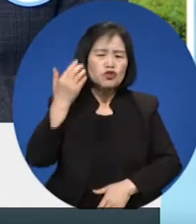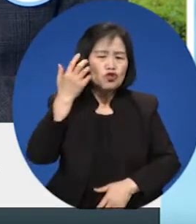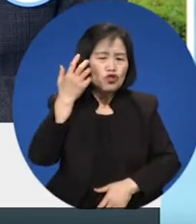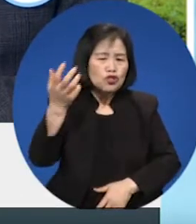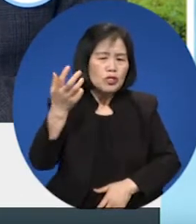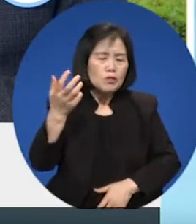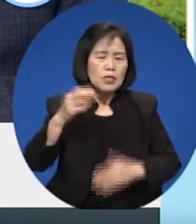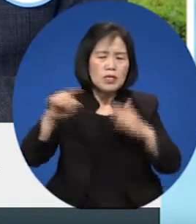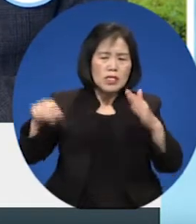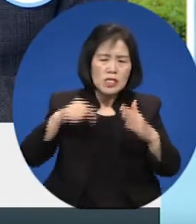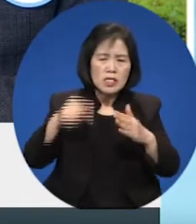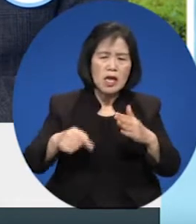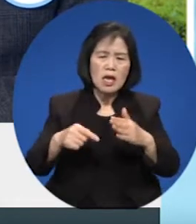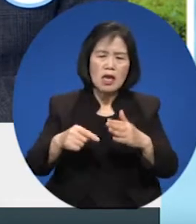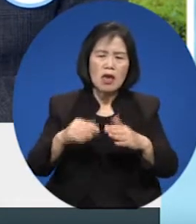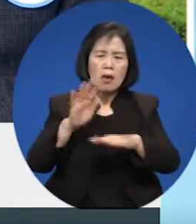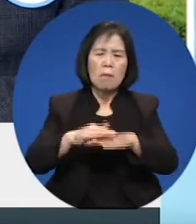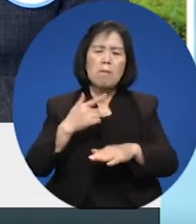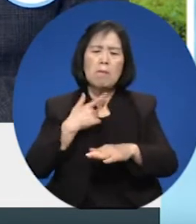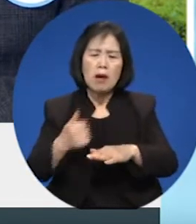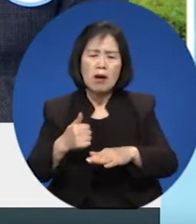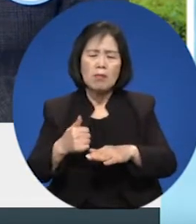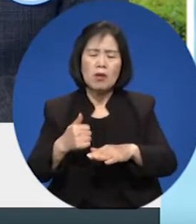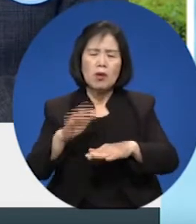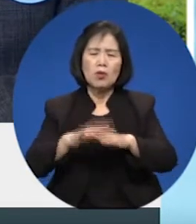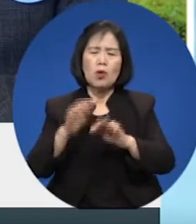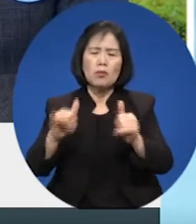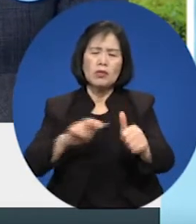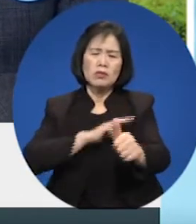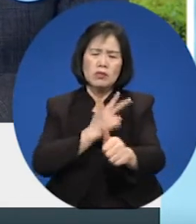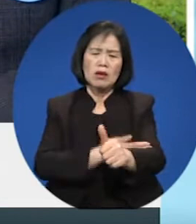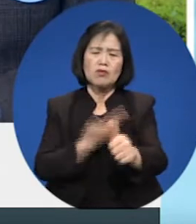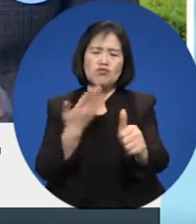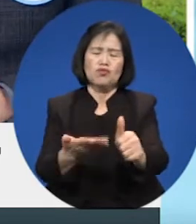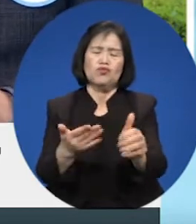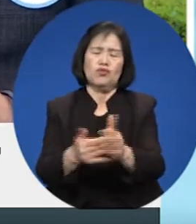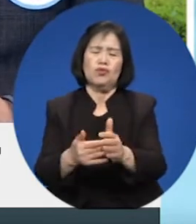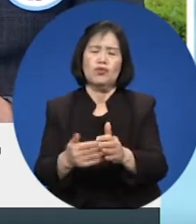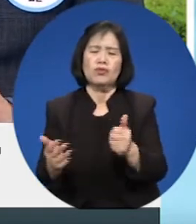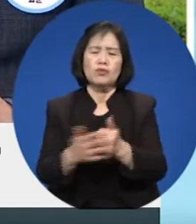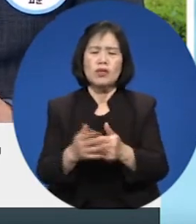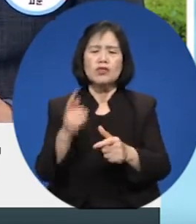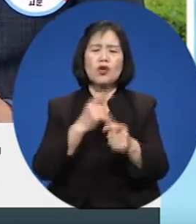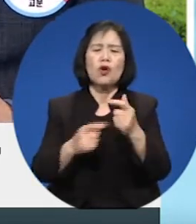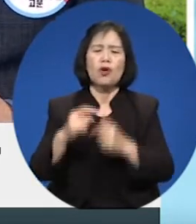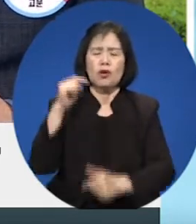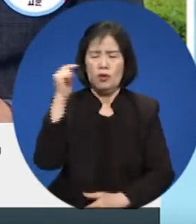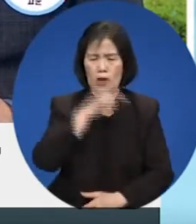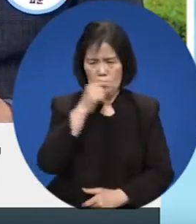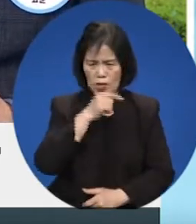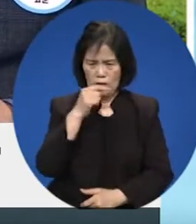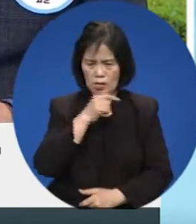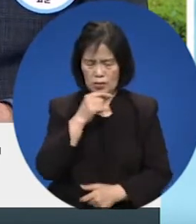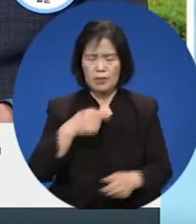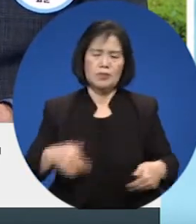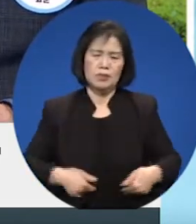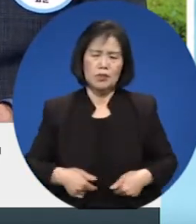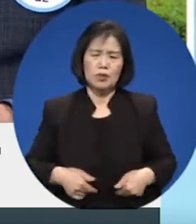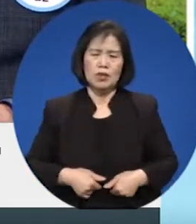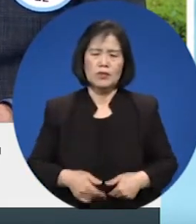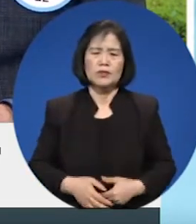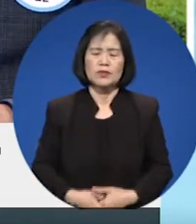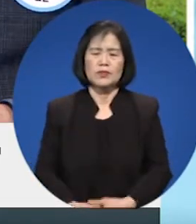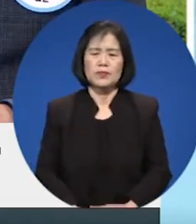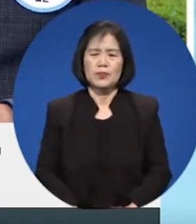있다 그런 농민을 자격을 주고 없는데 인데 이 부분을 좀 강화를 하는 부분들이 있어야지만